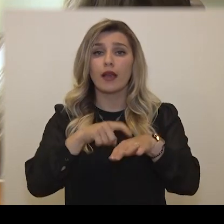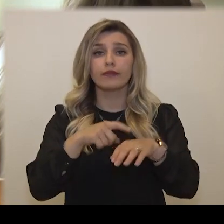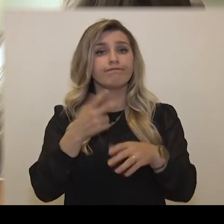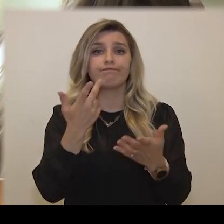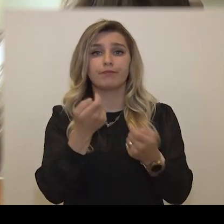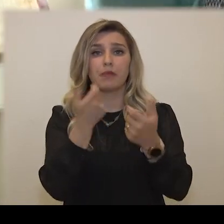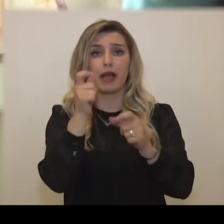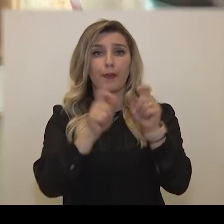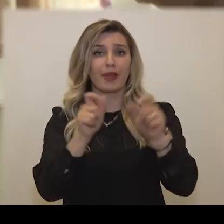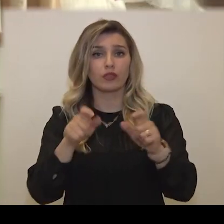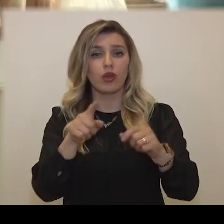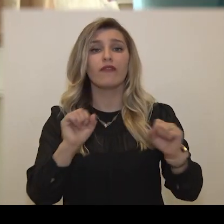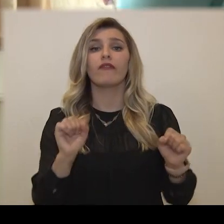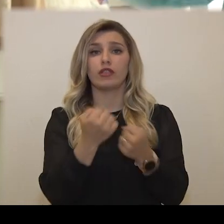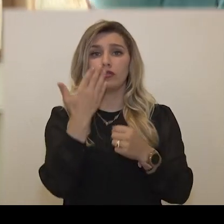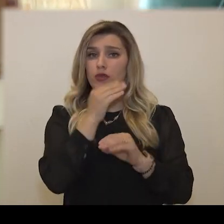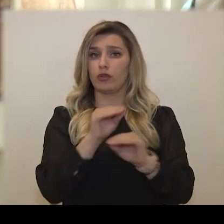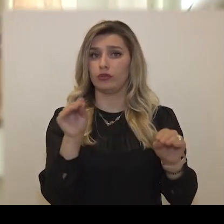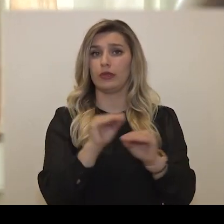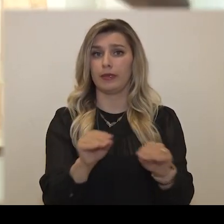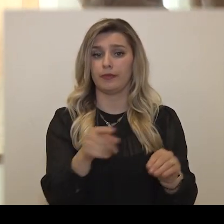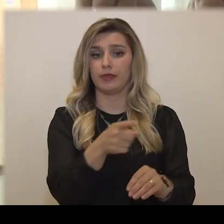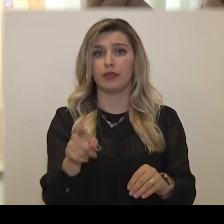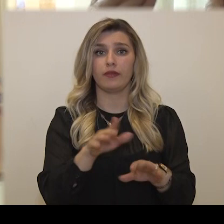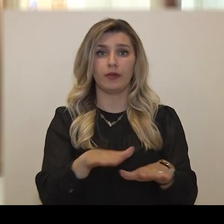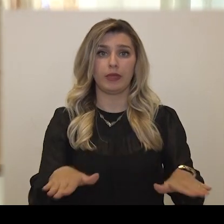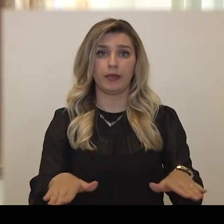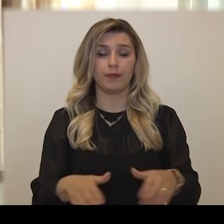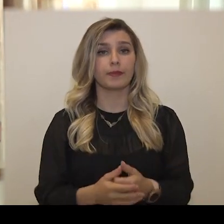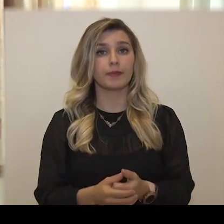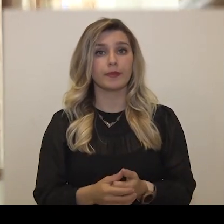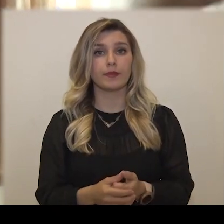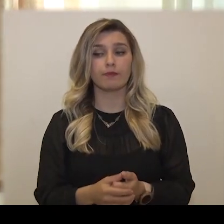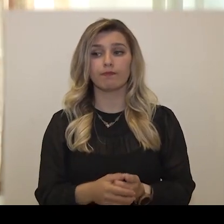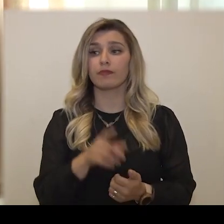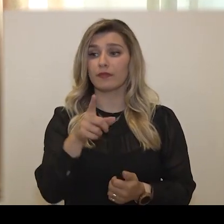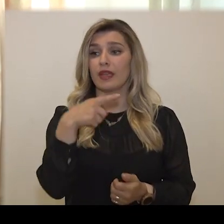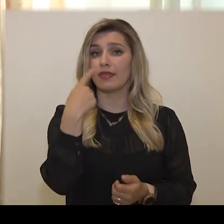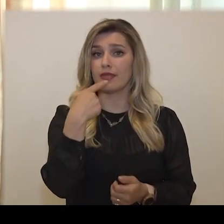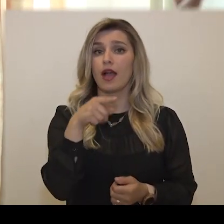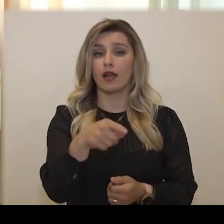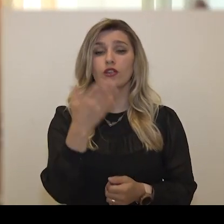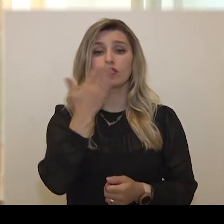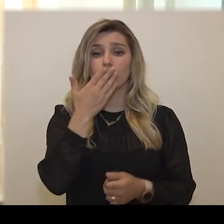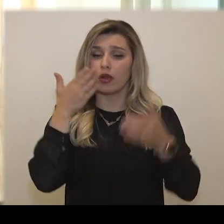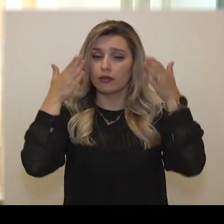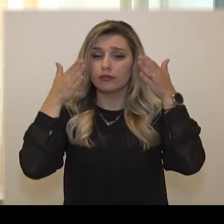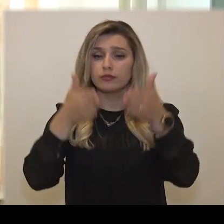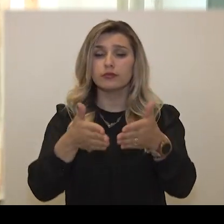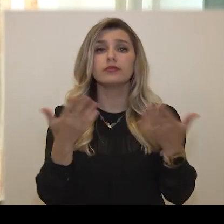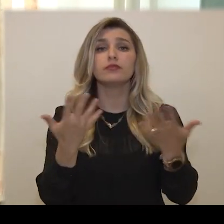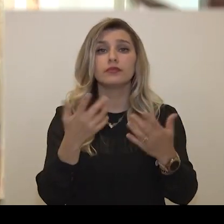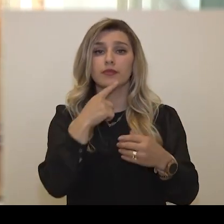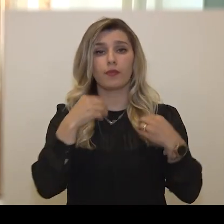u vështirëson edhe më shumë mënyrën e shkollimit këtyre personave. A i thotë se fokusi shkollës